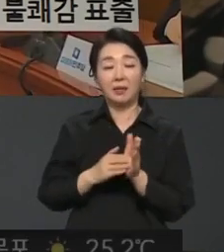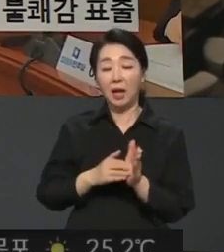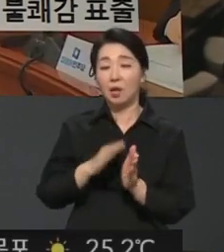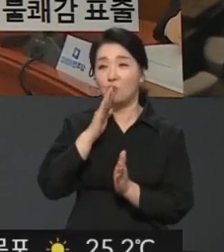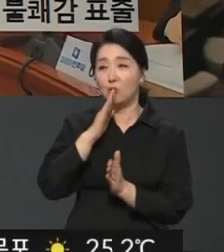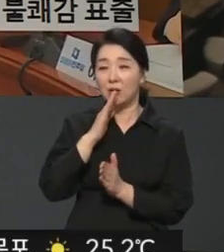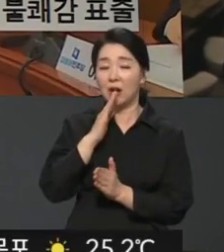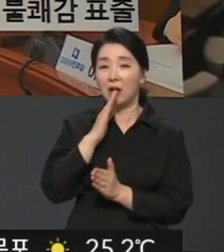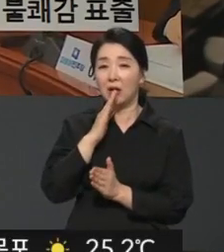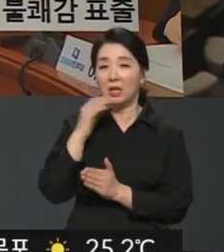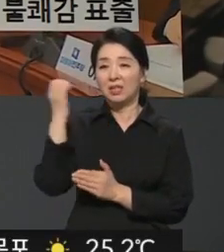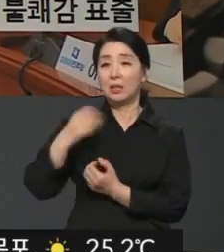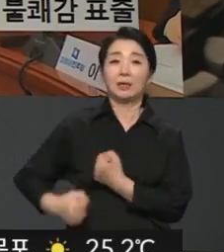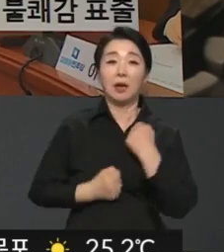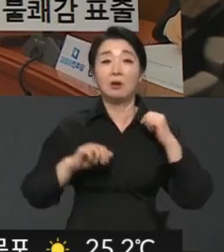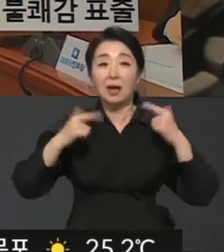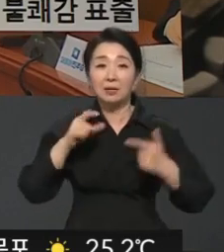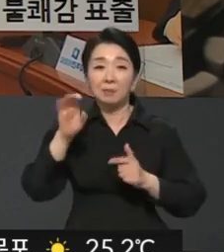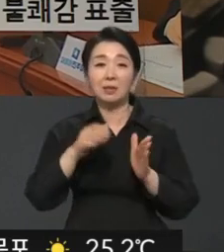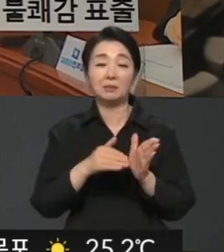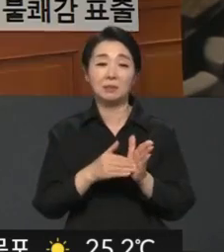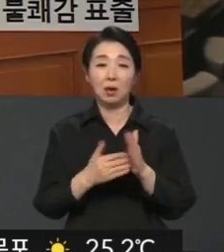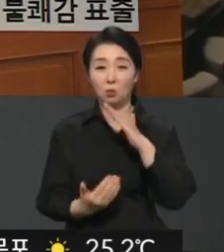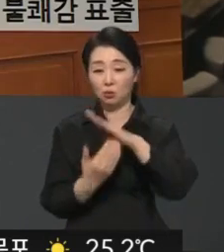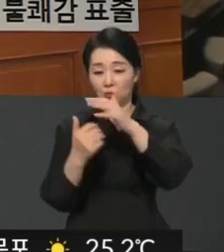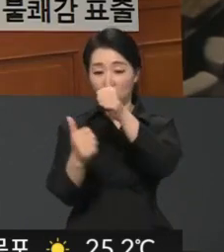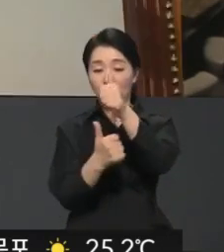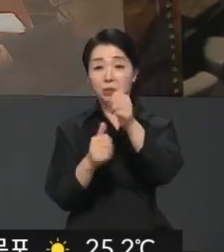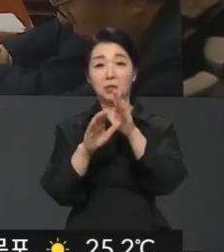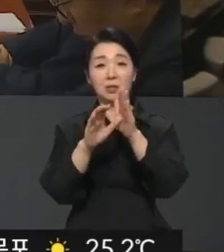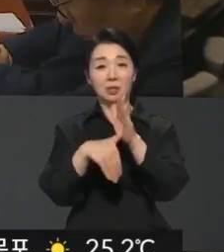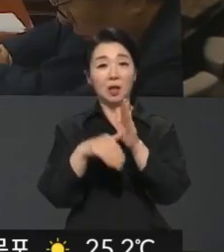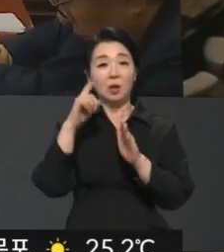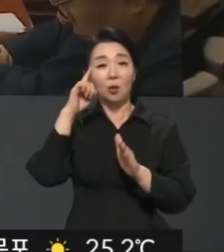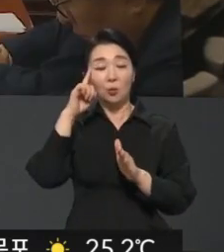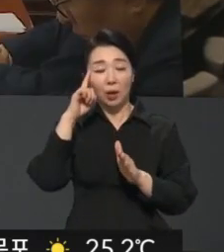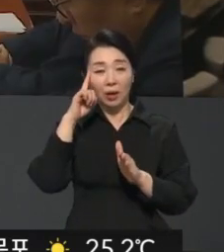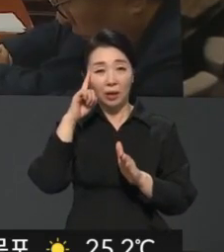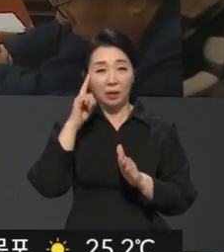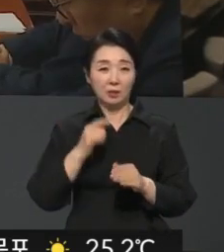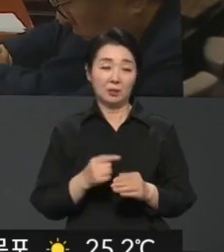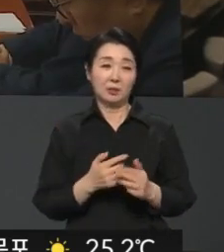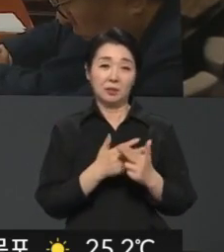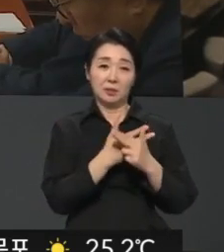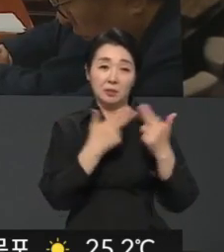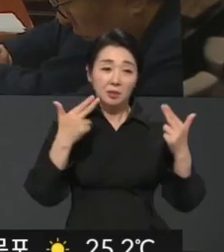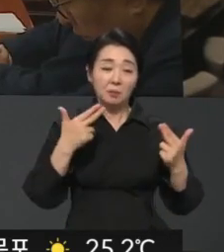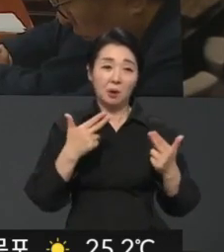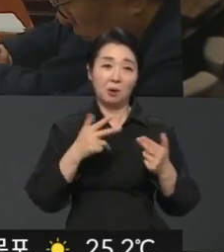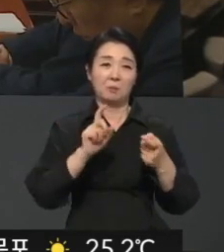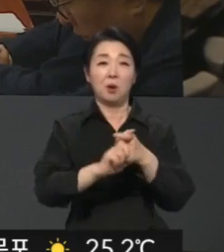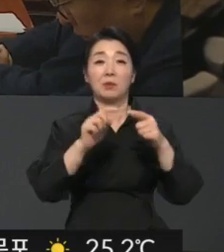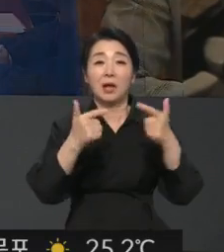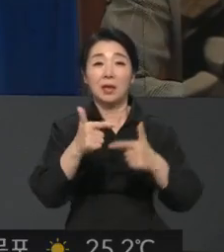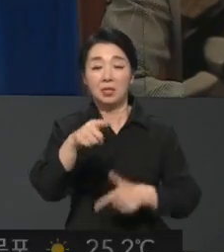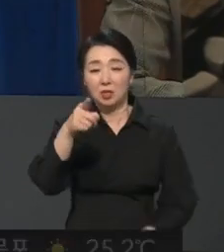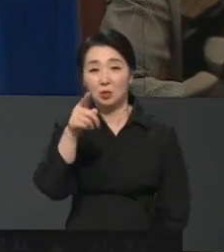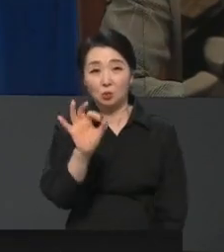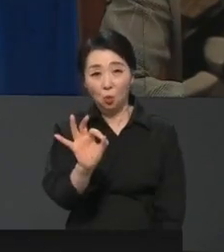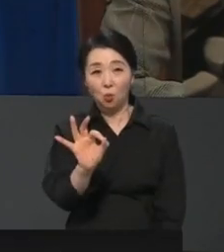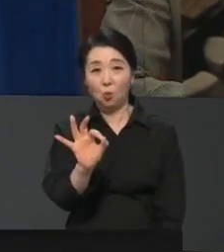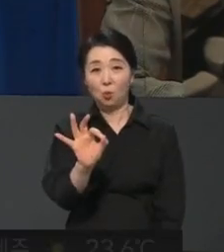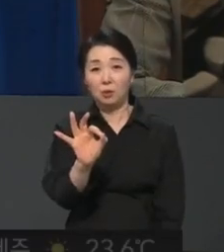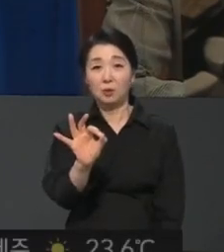아니다 이야기를 했다는 건데요. 오늘 최고위에서는 유일한 비명계인 송갑석 최고위원이 어제 쇄신의총